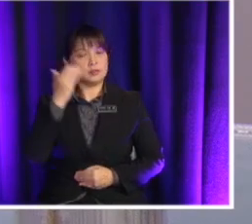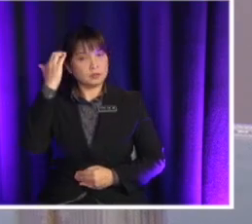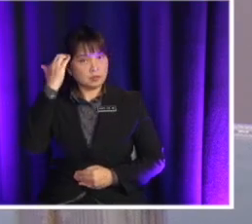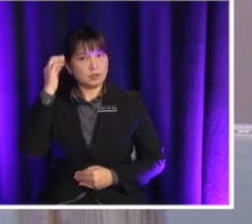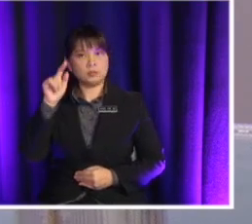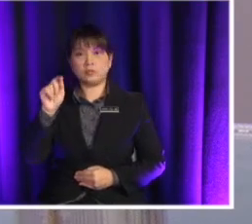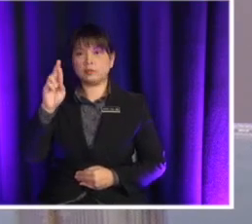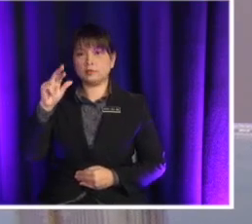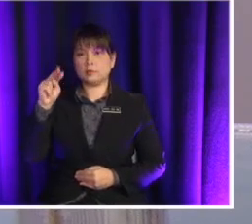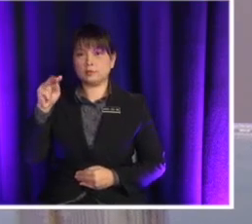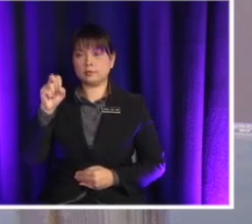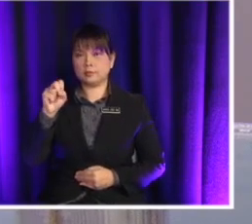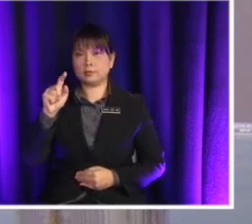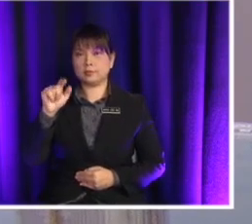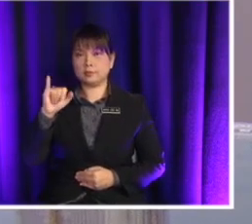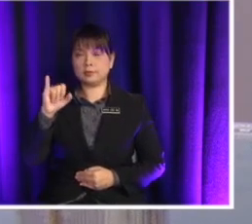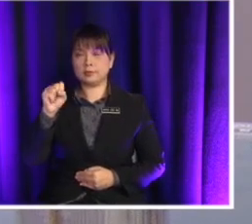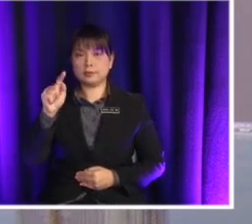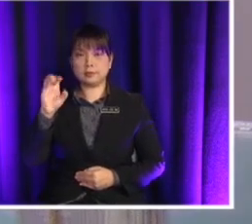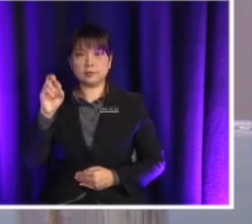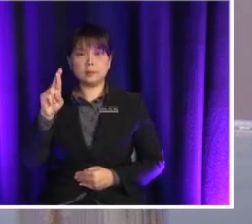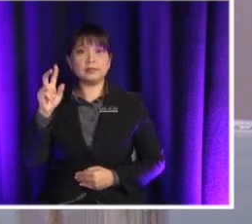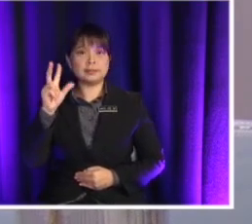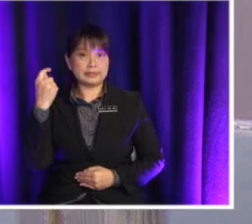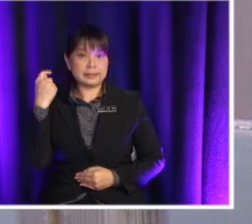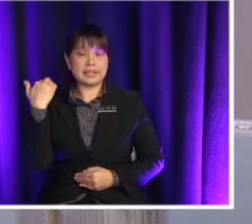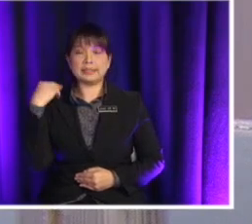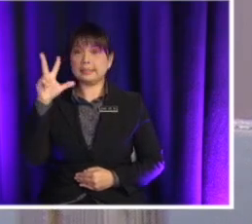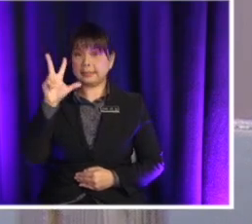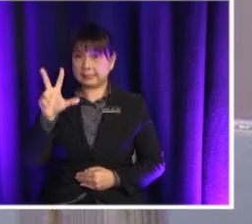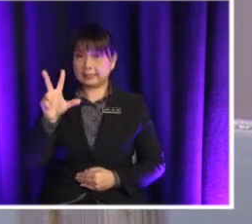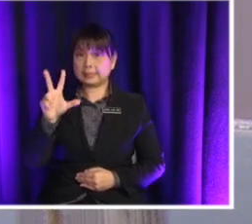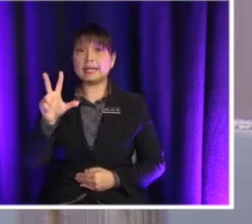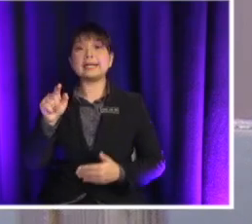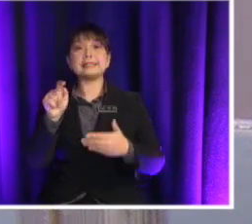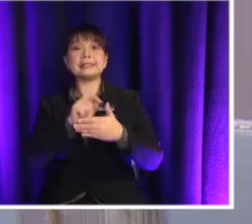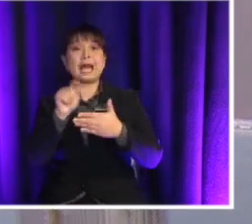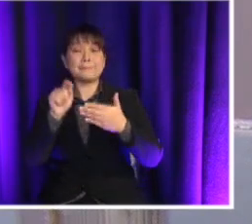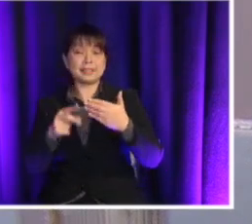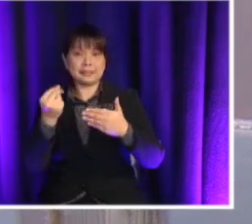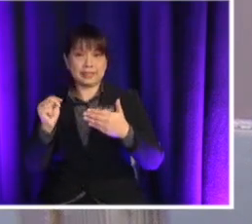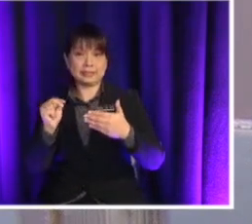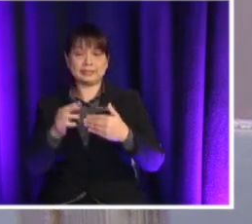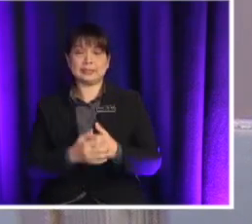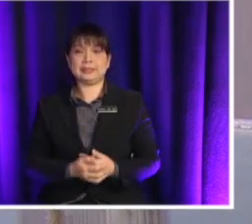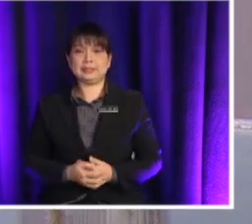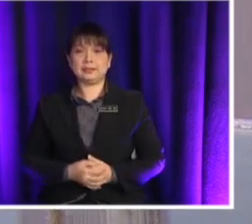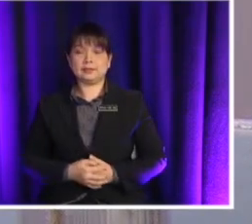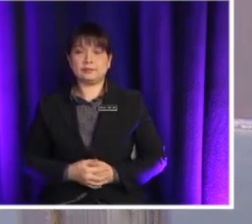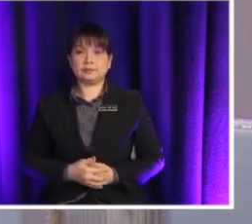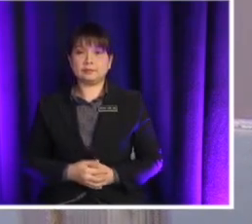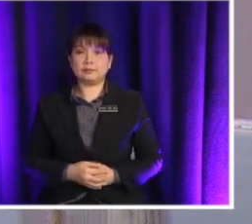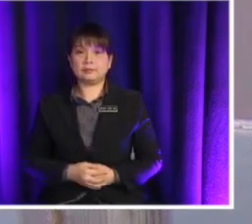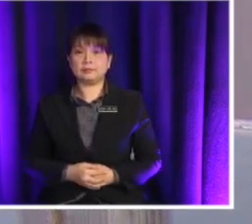ada 3 tamatan kan? Base, emitter, kolektor. Ya. Okey, so untuk transistor 2N3904